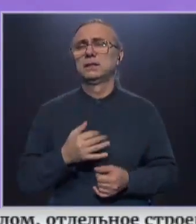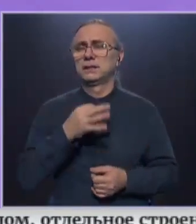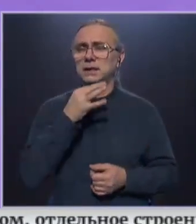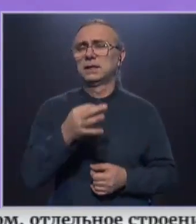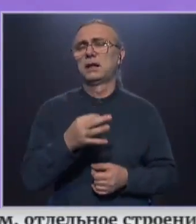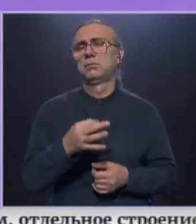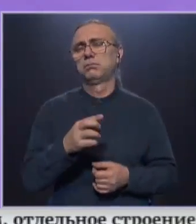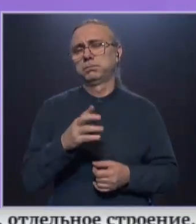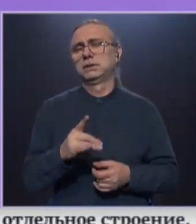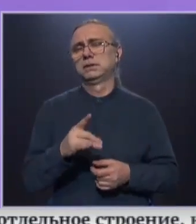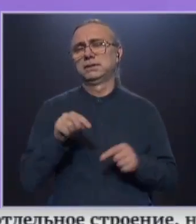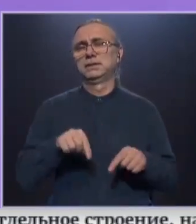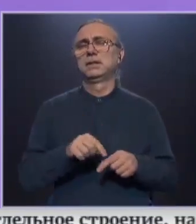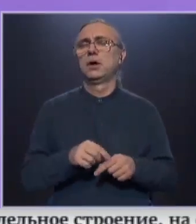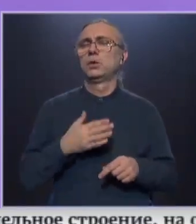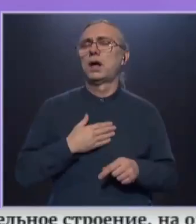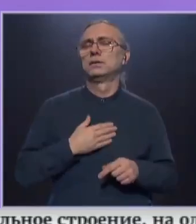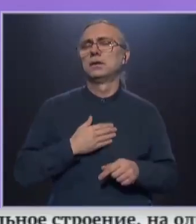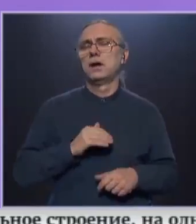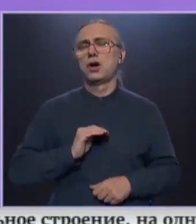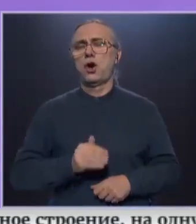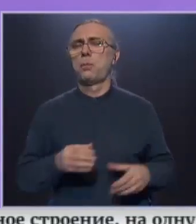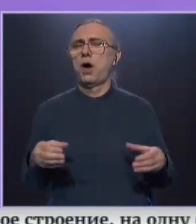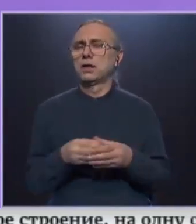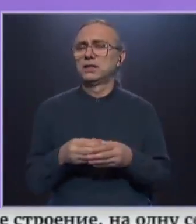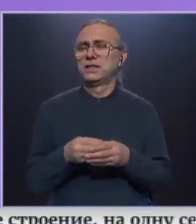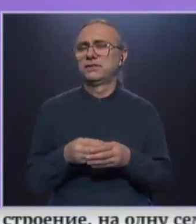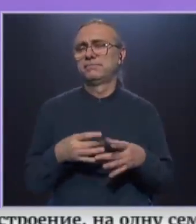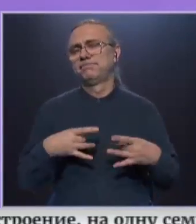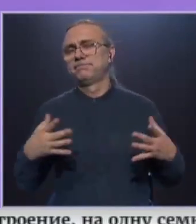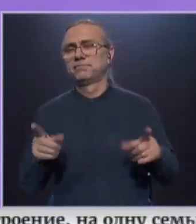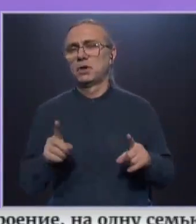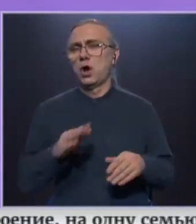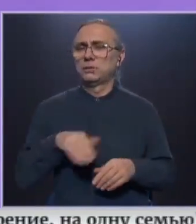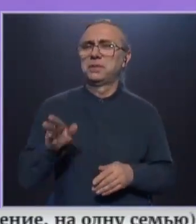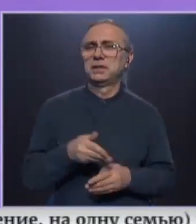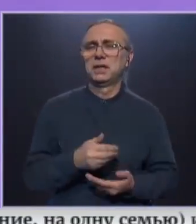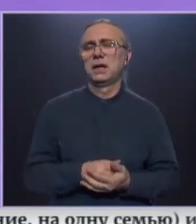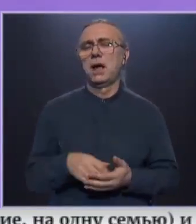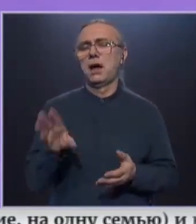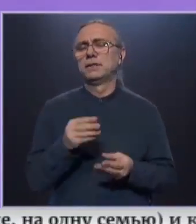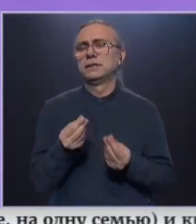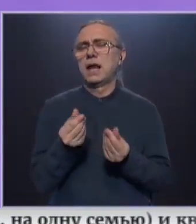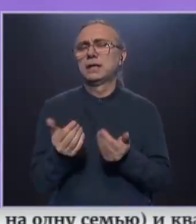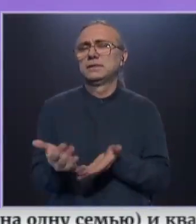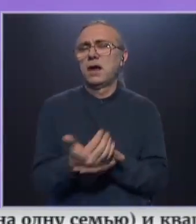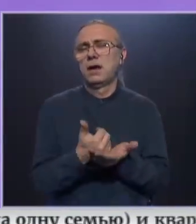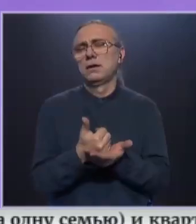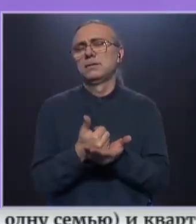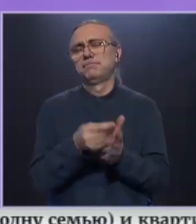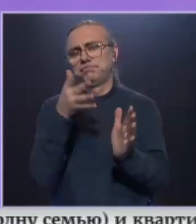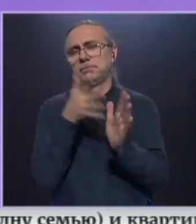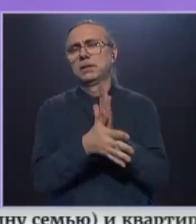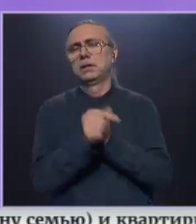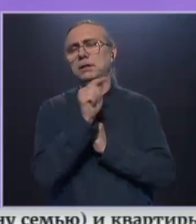у нас корпоратив отменили. Или у нас вот это корпоративные там средства там пошли на фронт, или пошли